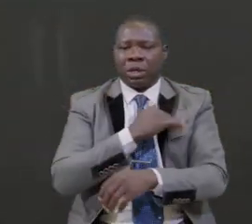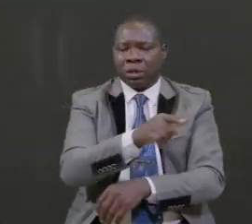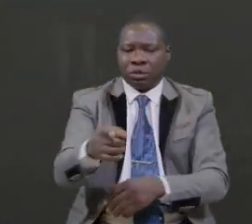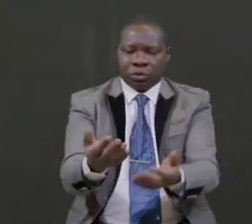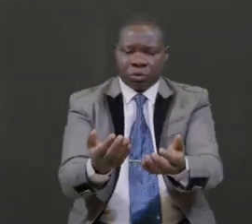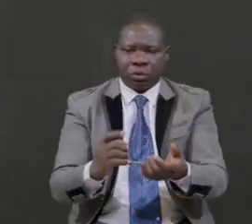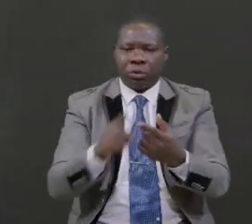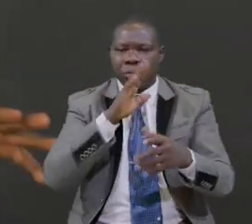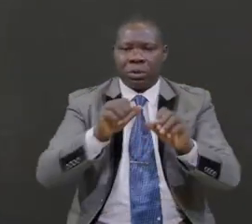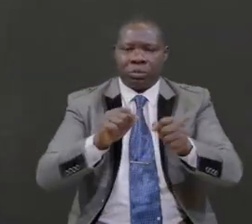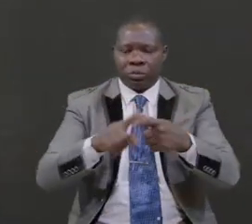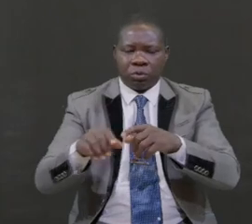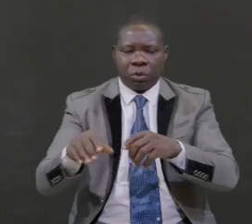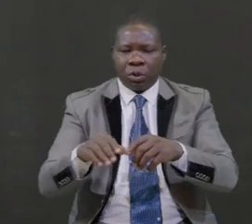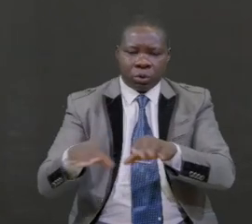Et vous devez pouvoir donc